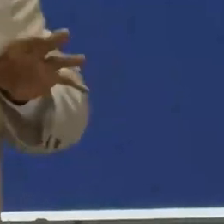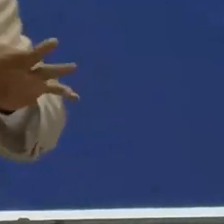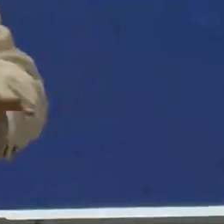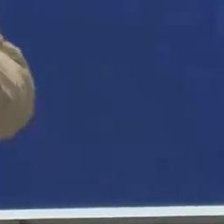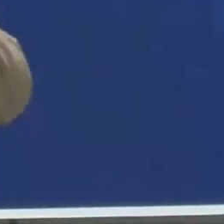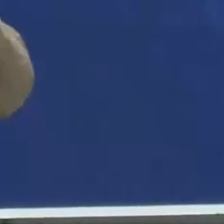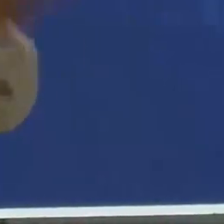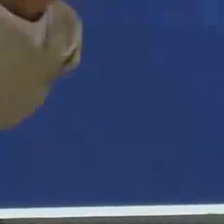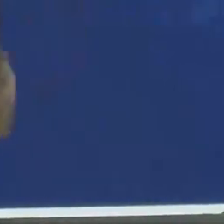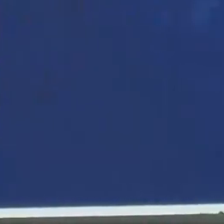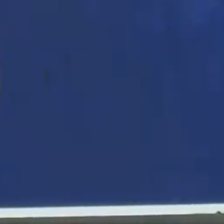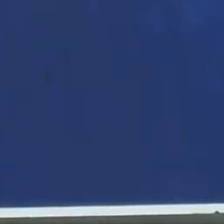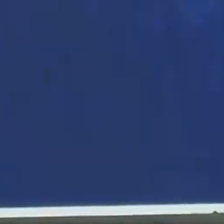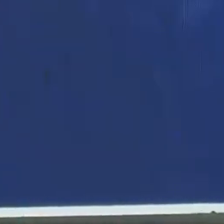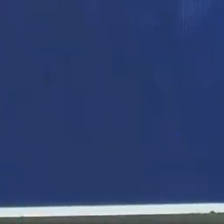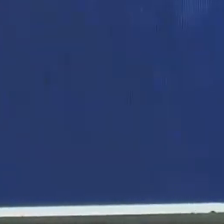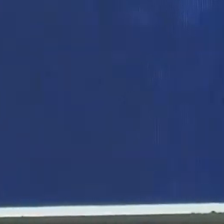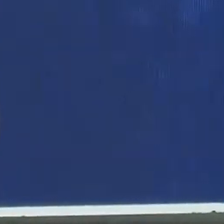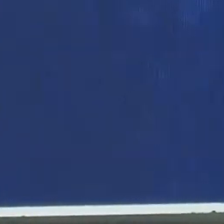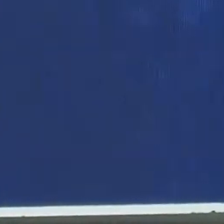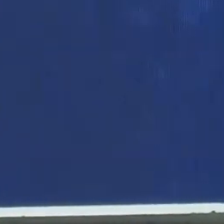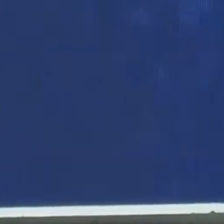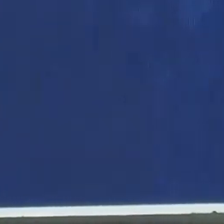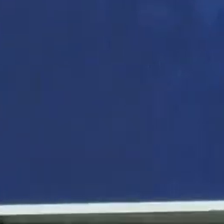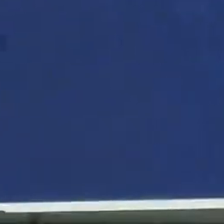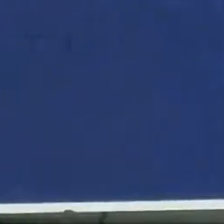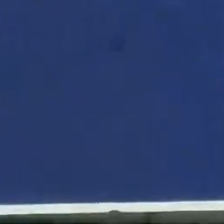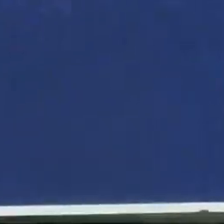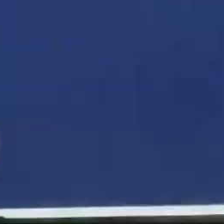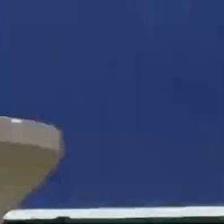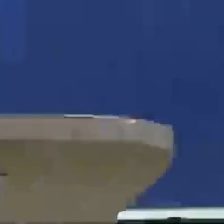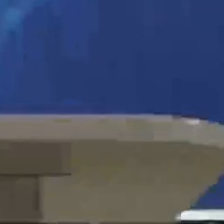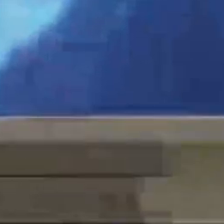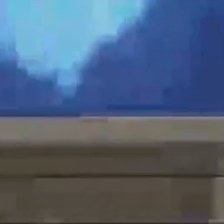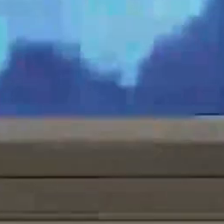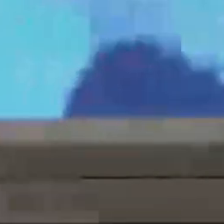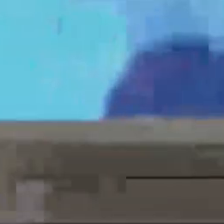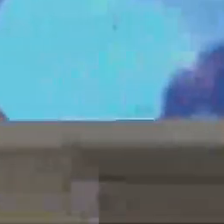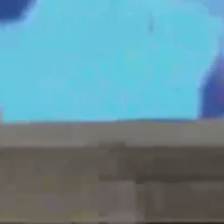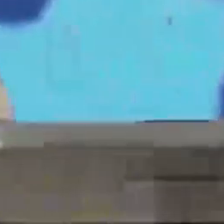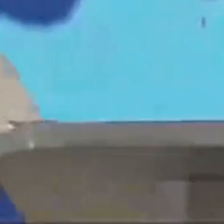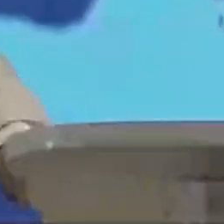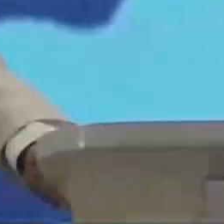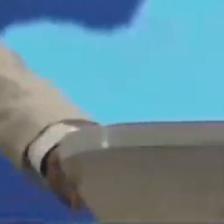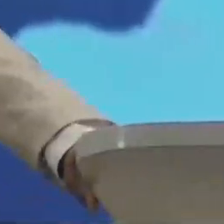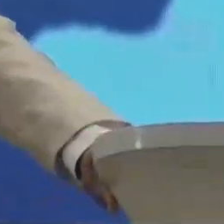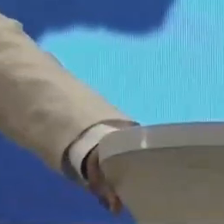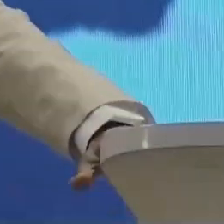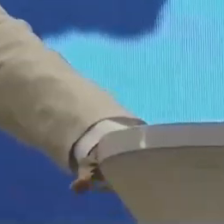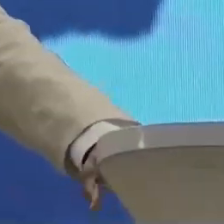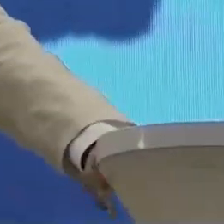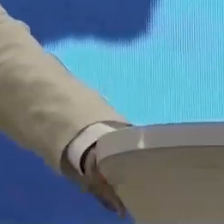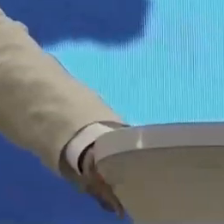qui triomphe dans tous les défis du ministère. Alors aujourd'hui, nous parlerons